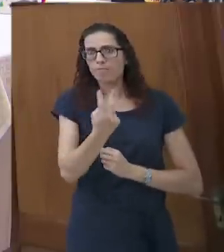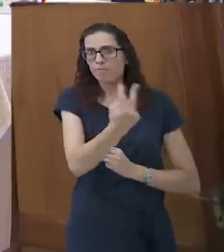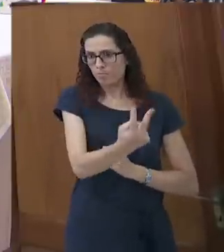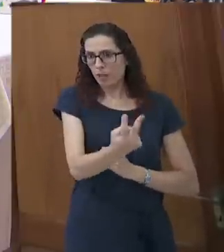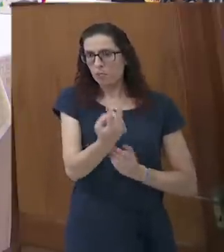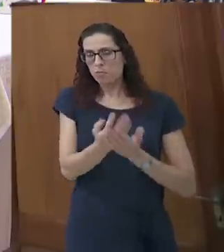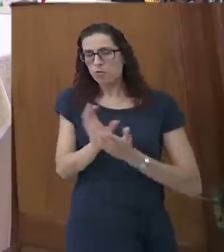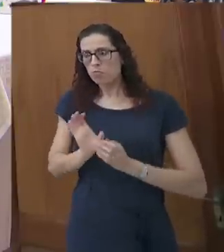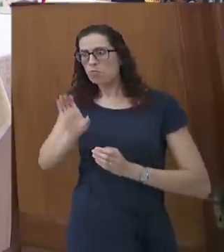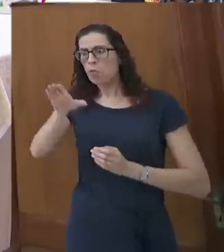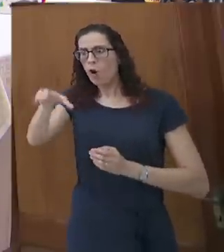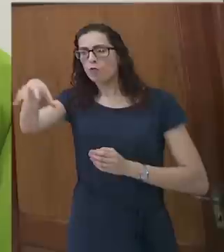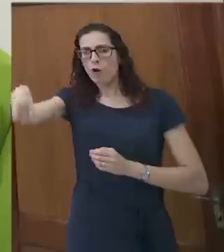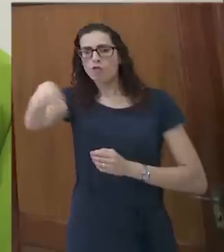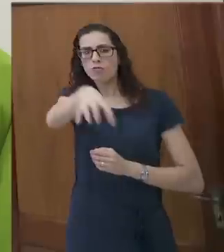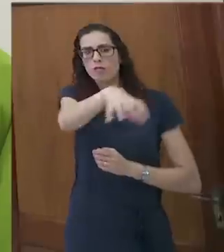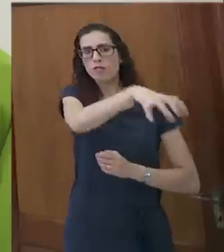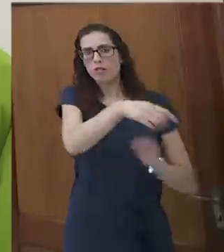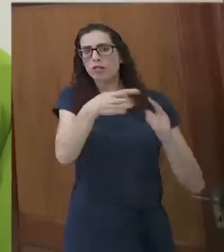post fejn kien se jmurru.